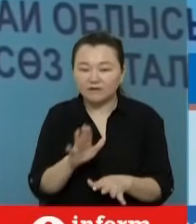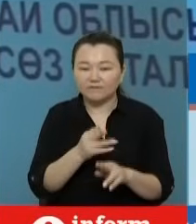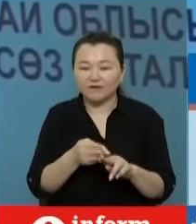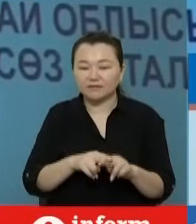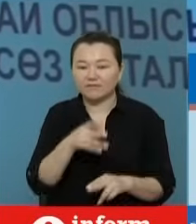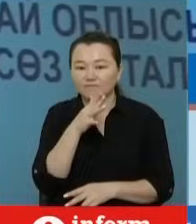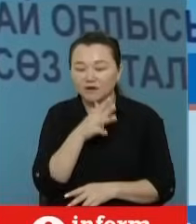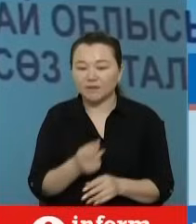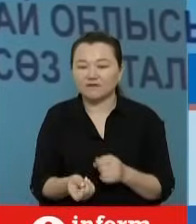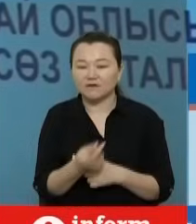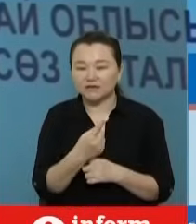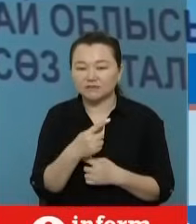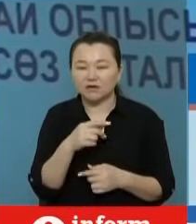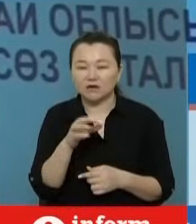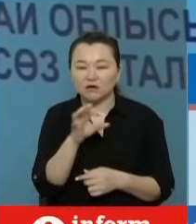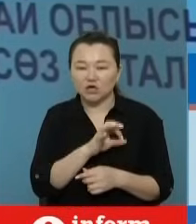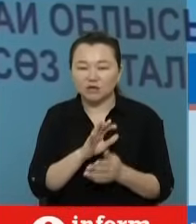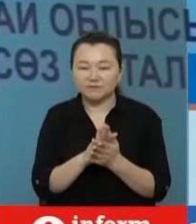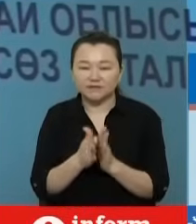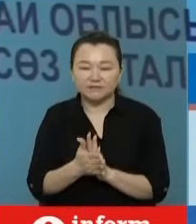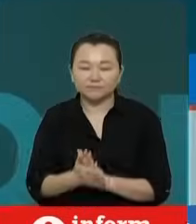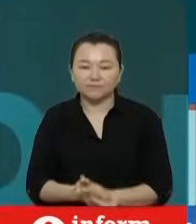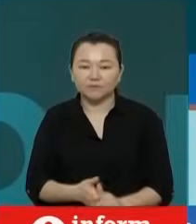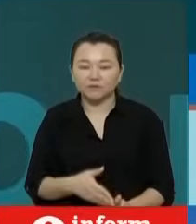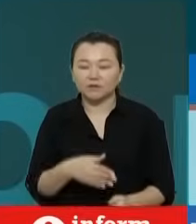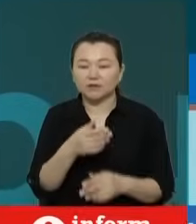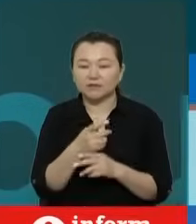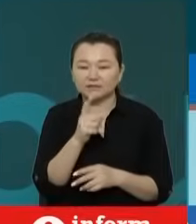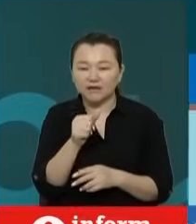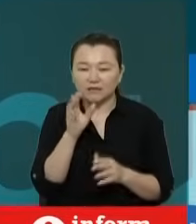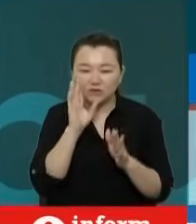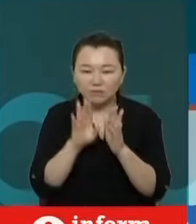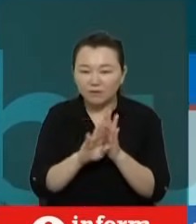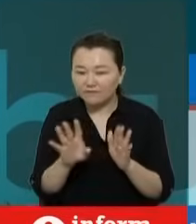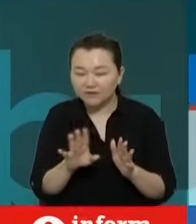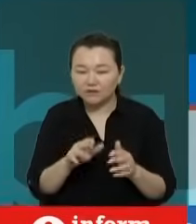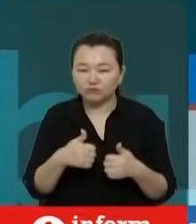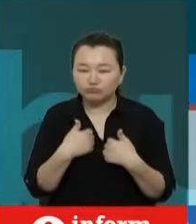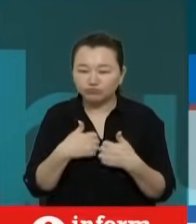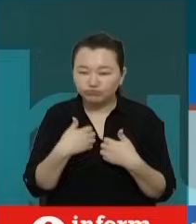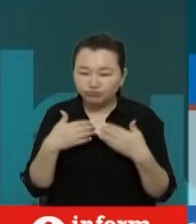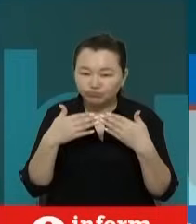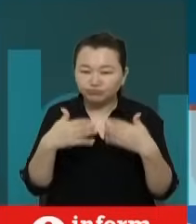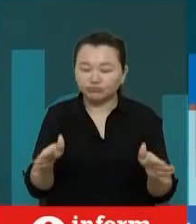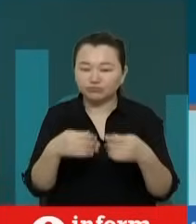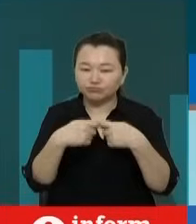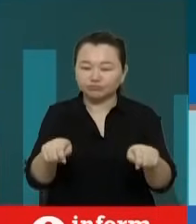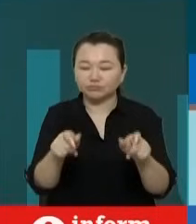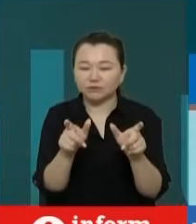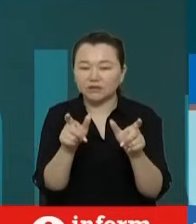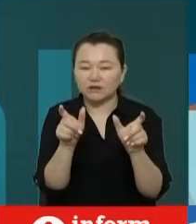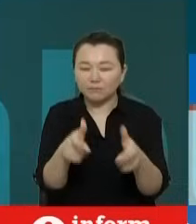время является отягчающим обстоятельством. За неповиновение и попытку протаранить блокпост в селе